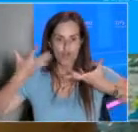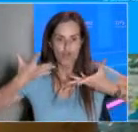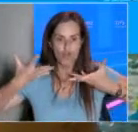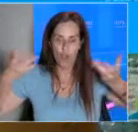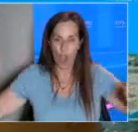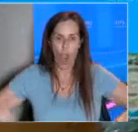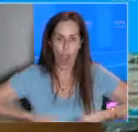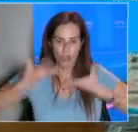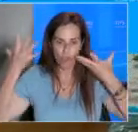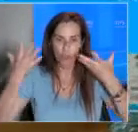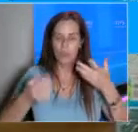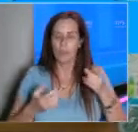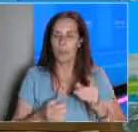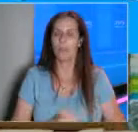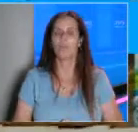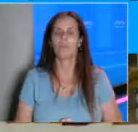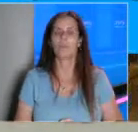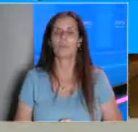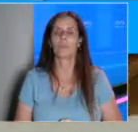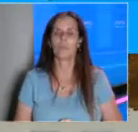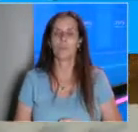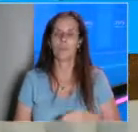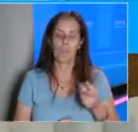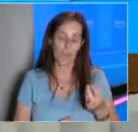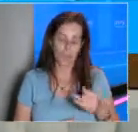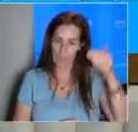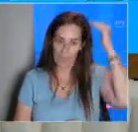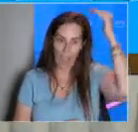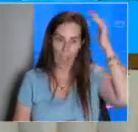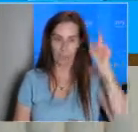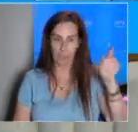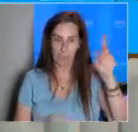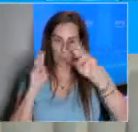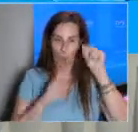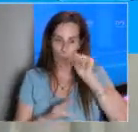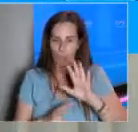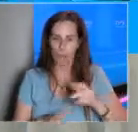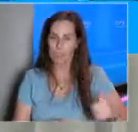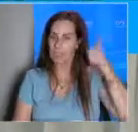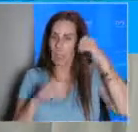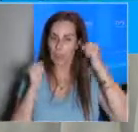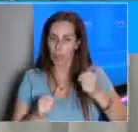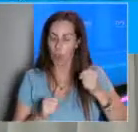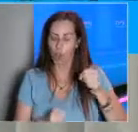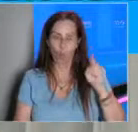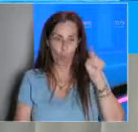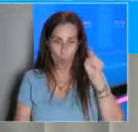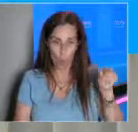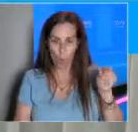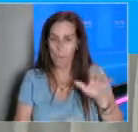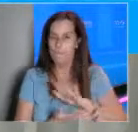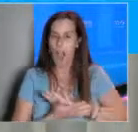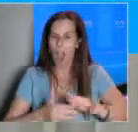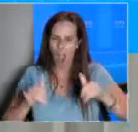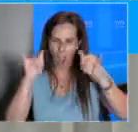מגיע לישיבה הזו ומתפוצץ. וכמו שאת אומר, בני גנץ, יושב ראש כחול לבן, שר הביטחון, ראש הממשלה החליפי,